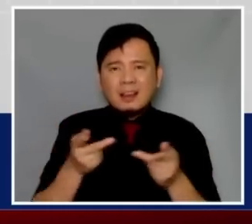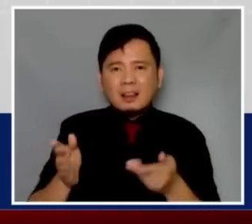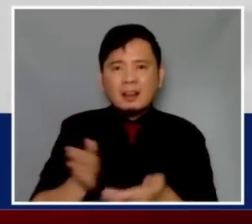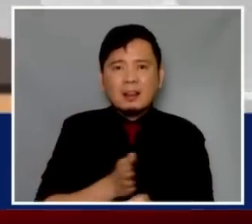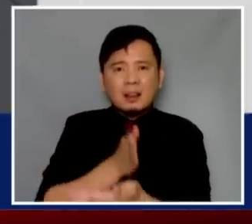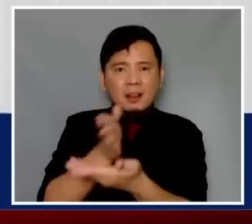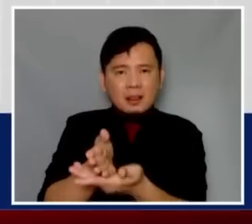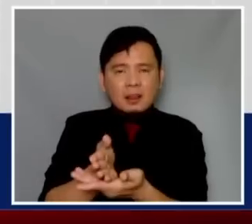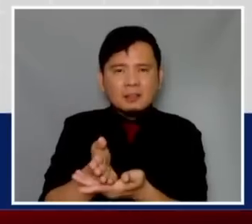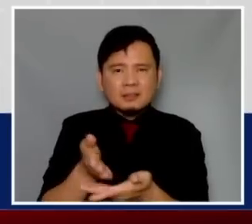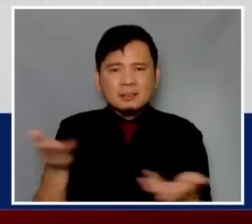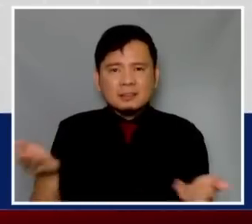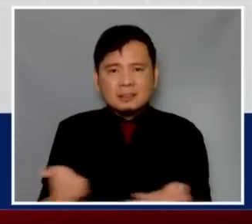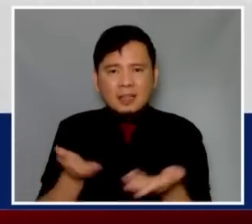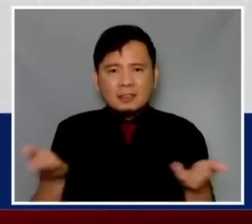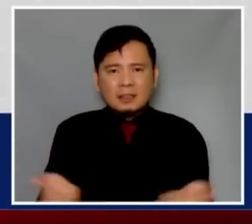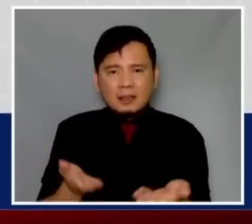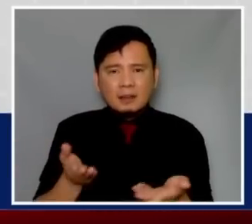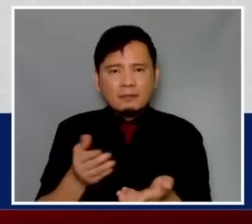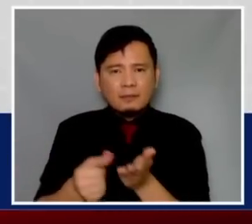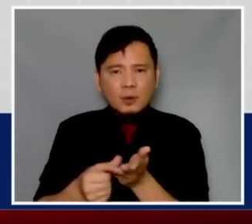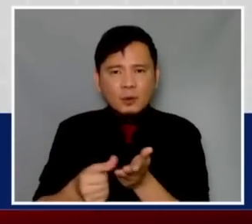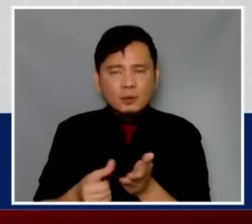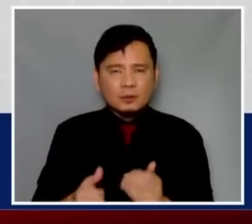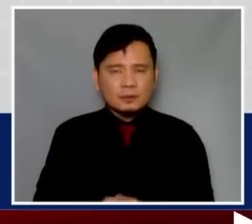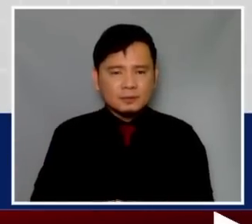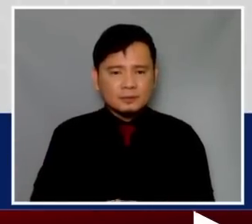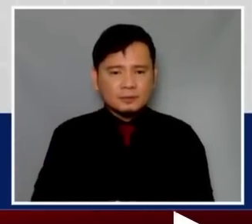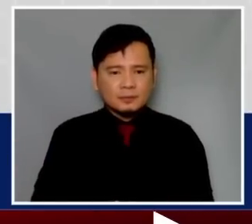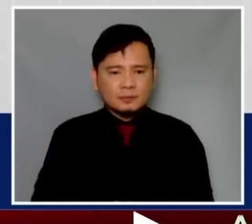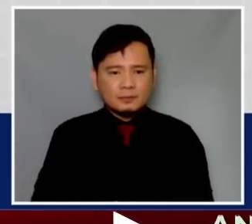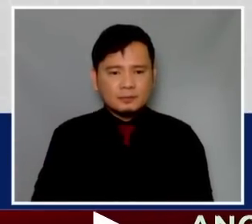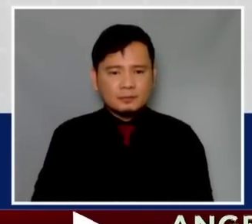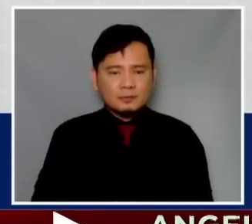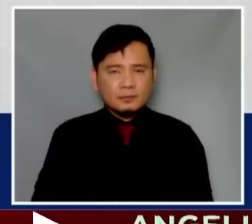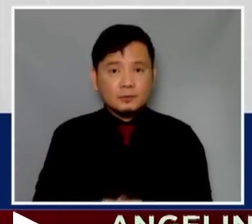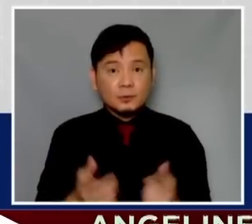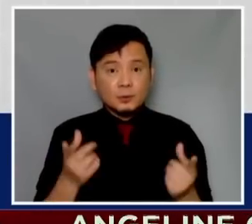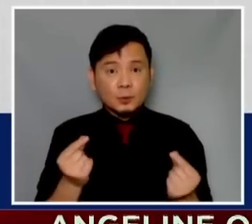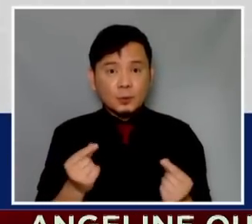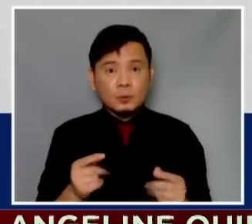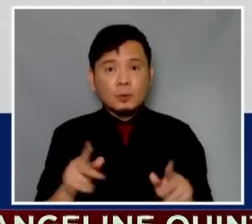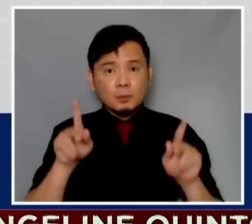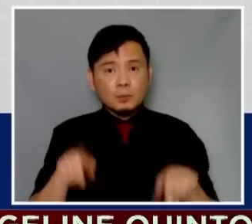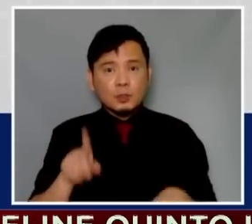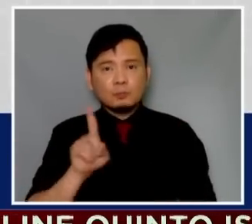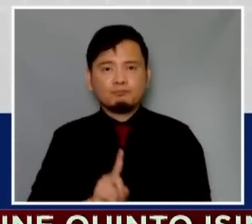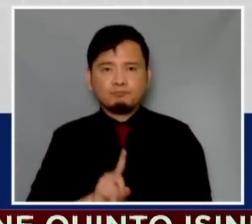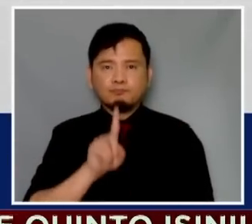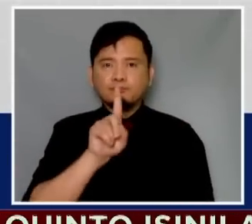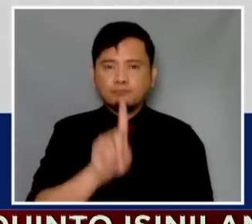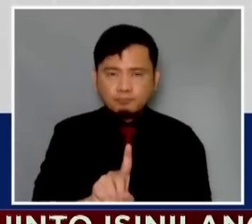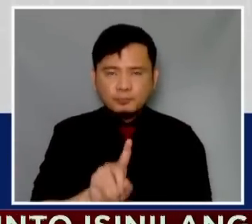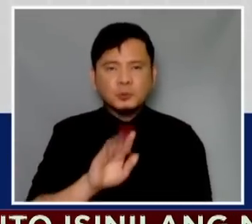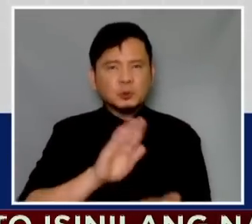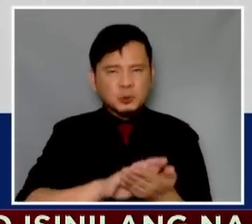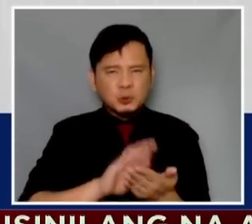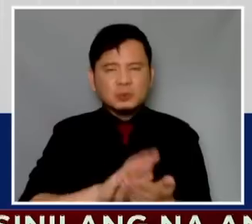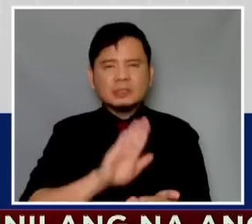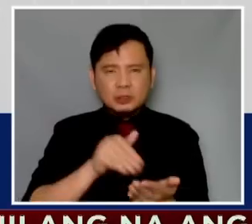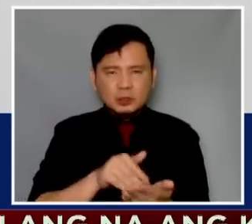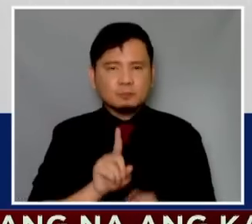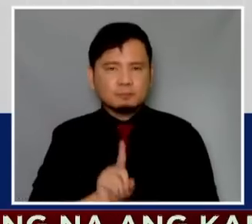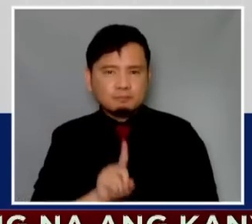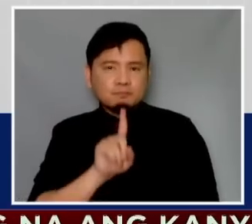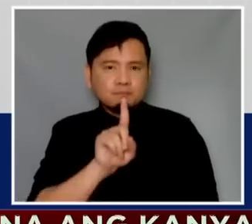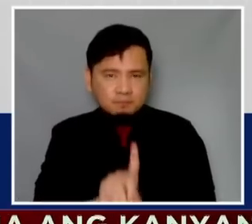presinto boboto. Sa mismong araw, sasalubong sa mga botante sa eskwelahan o polling place ang isang voters